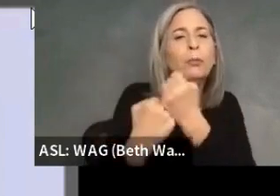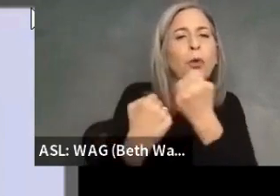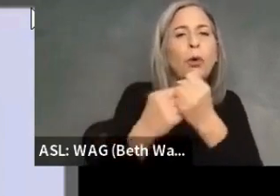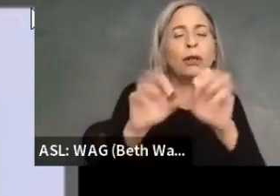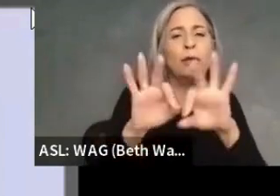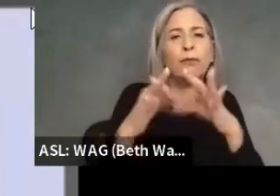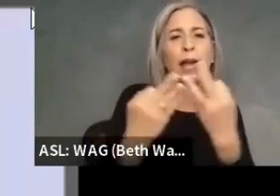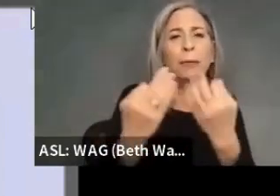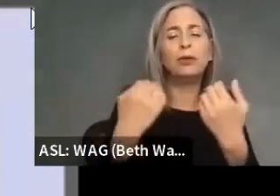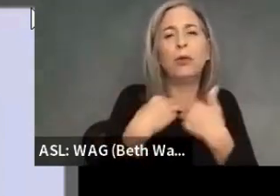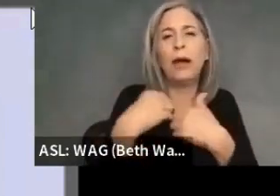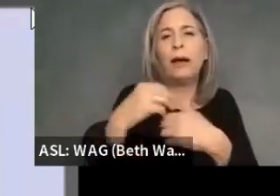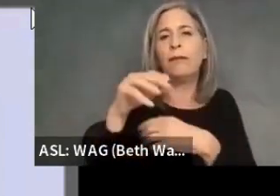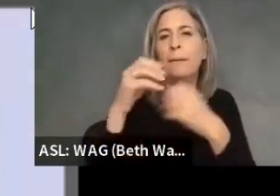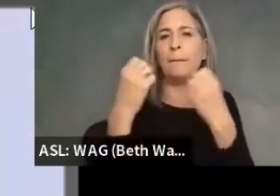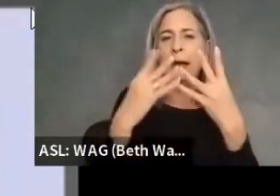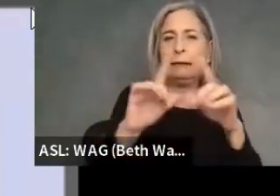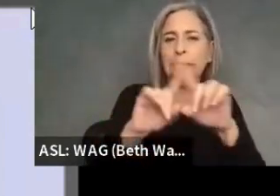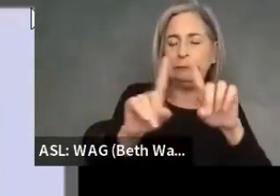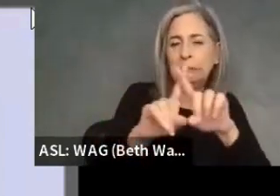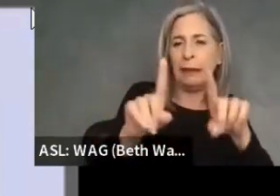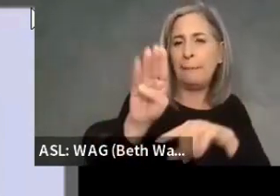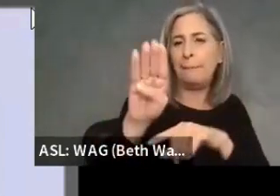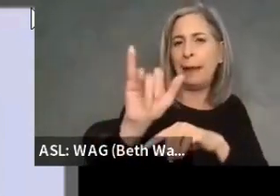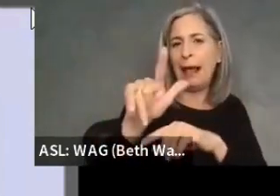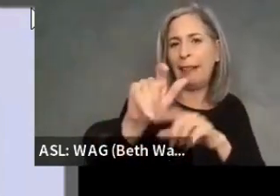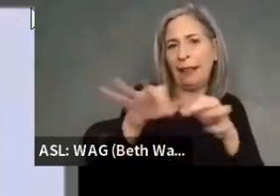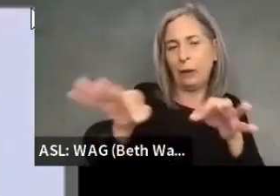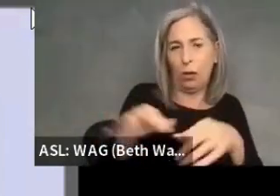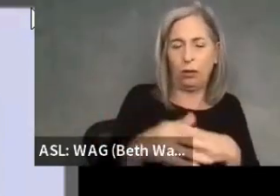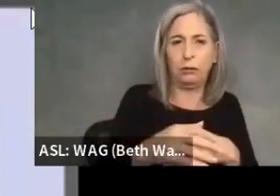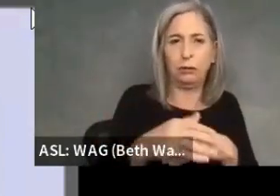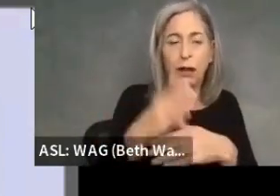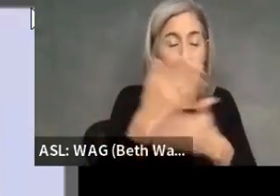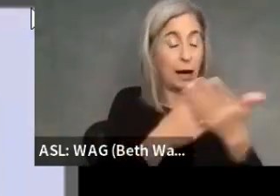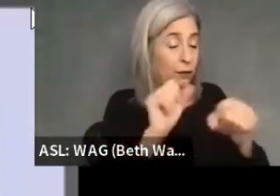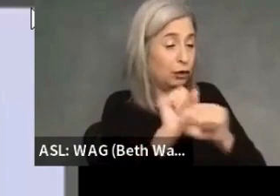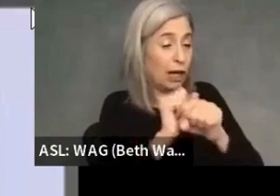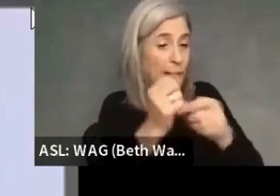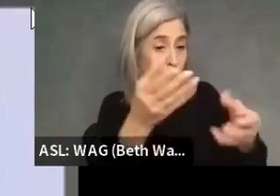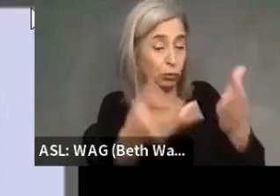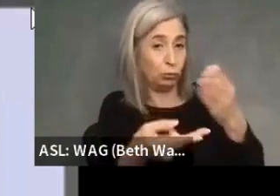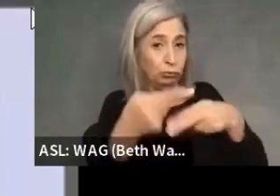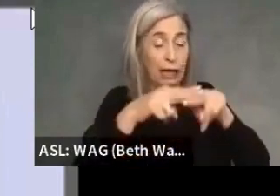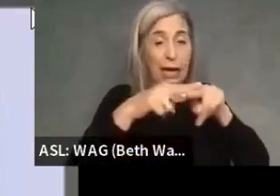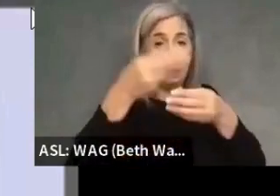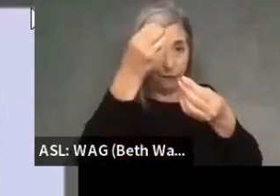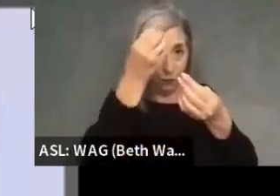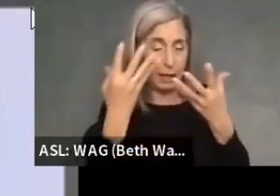度来说，我是双语的家长。